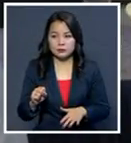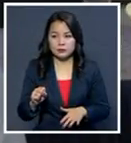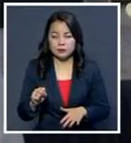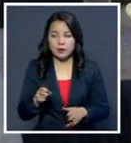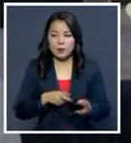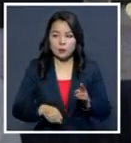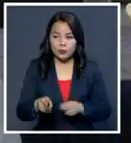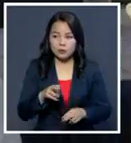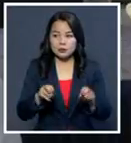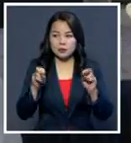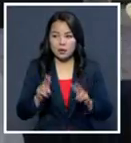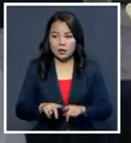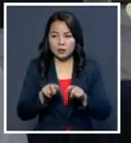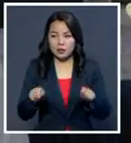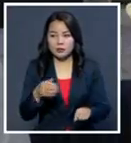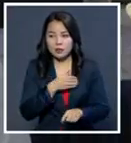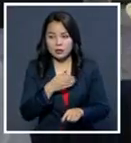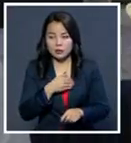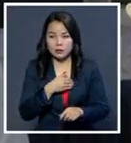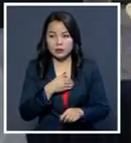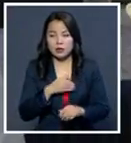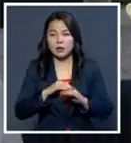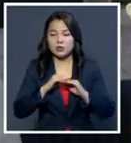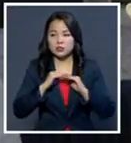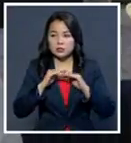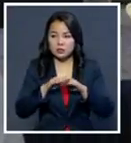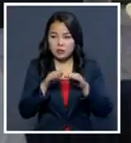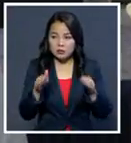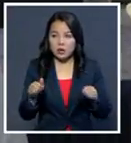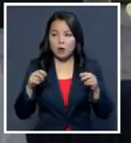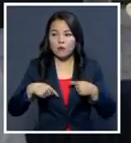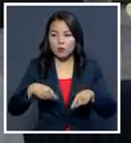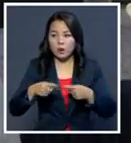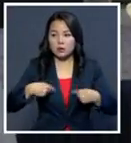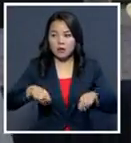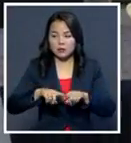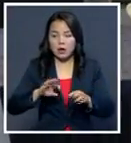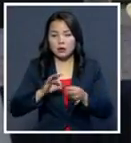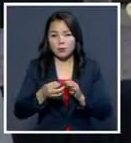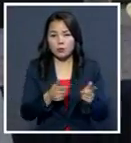мұз айдыны, және де жабық футбол алаңы, сосын де олимпиада даярлау орталығы.